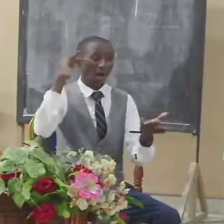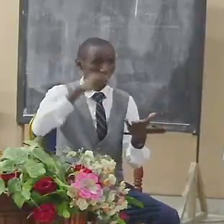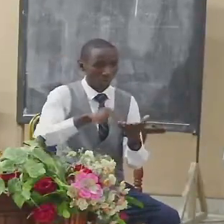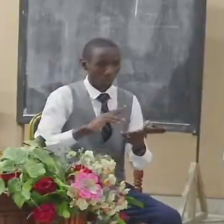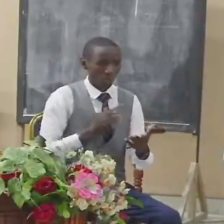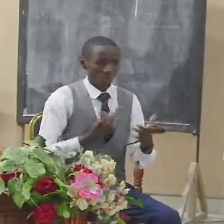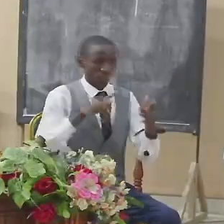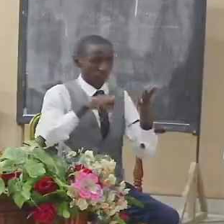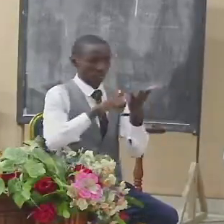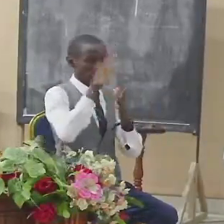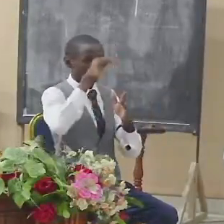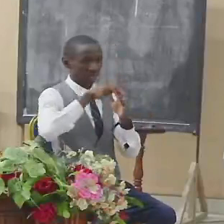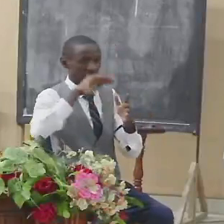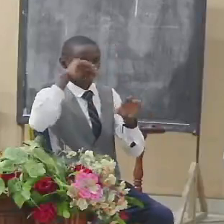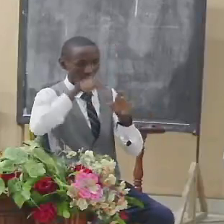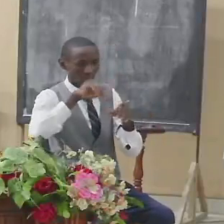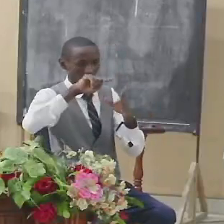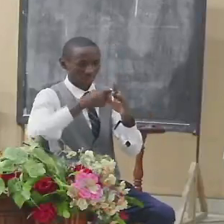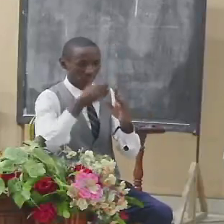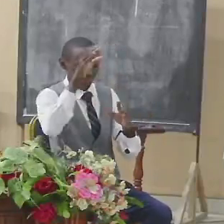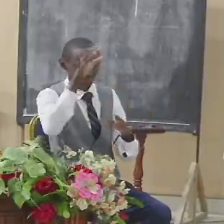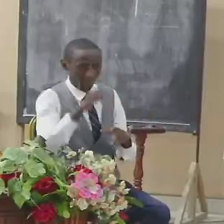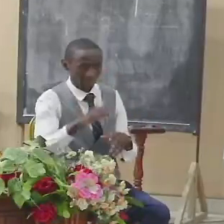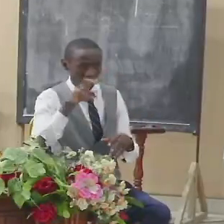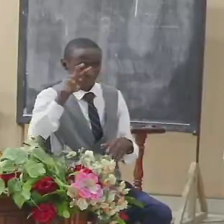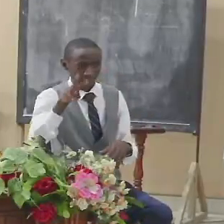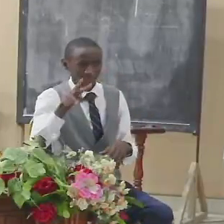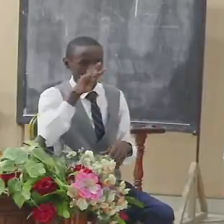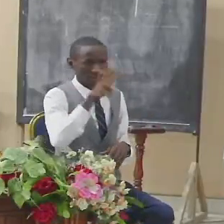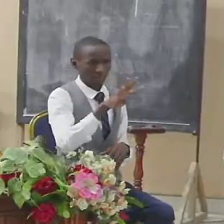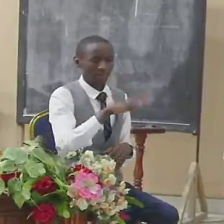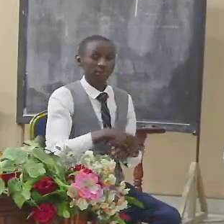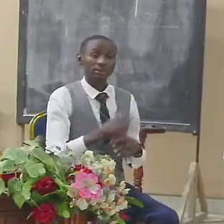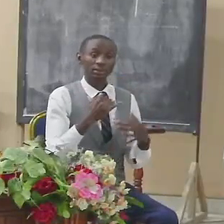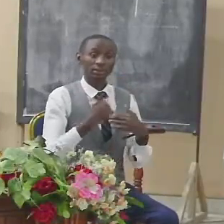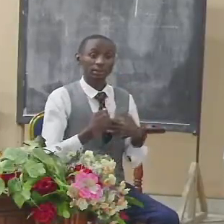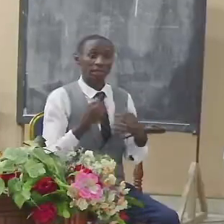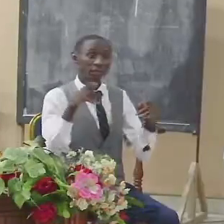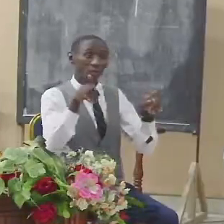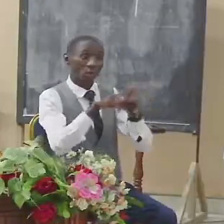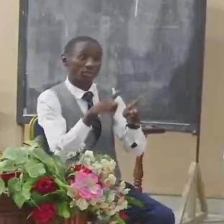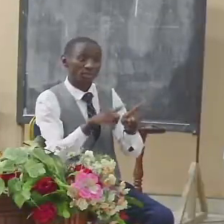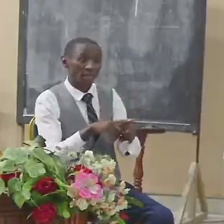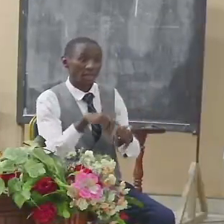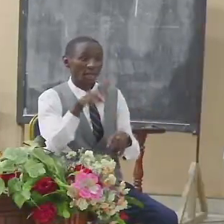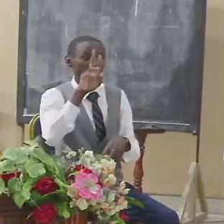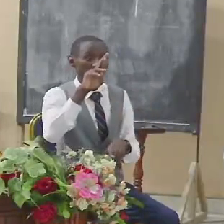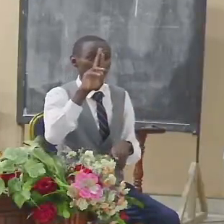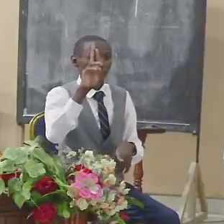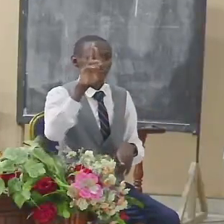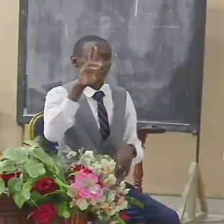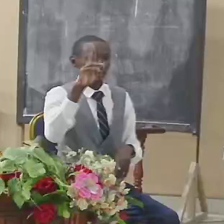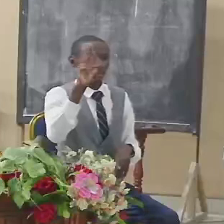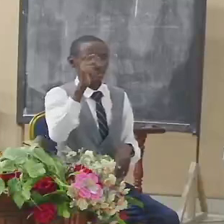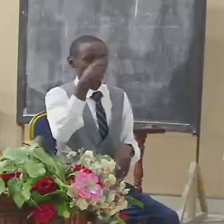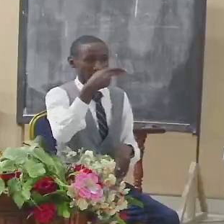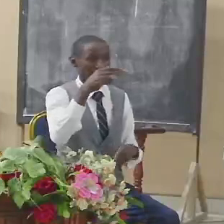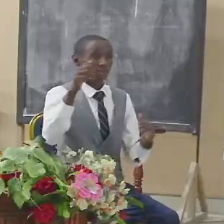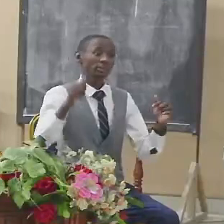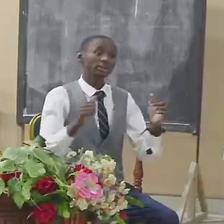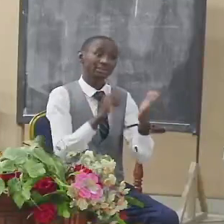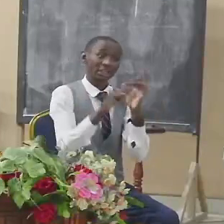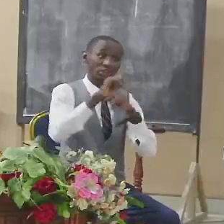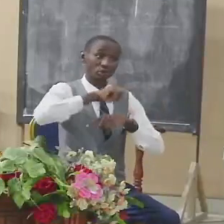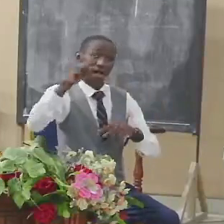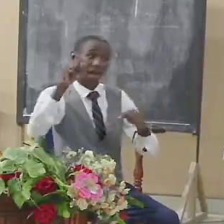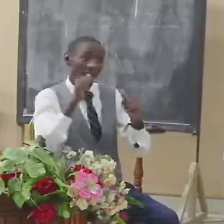Na ile ni Mwanzo 24 mstari ya 58. Vile vile kulikuwa Ruth. Ce jour-là. Ile siku. Avec sa belle-mère.